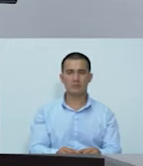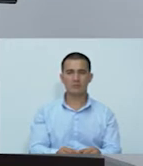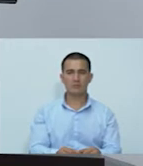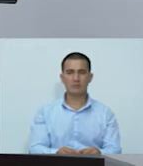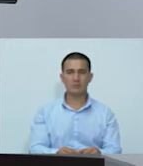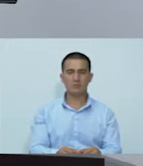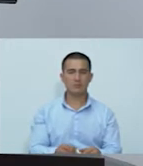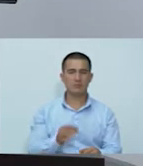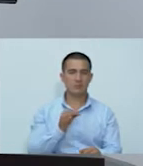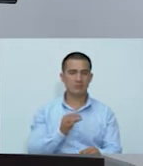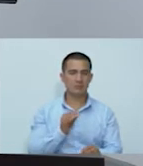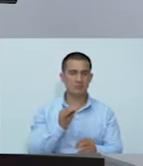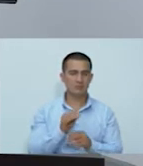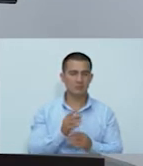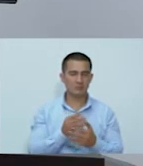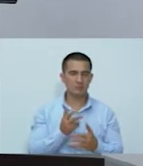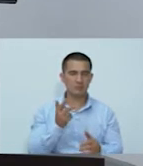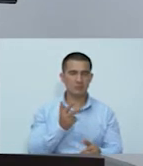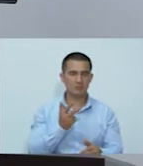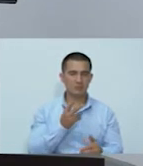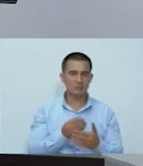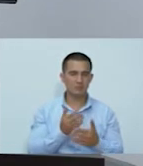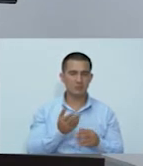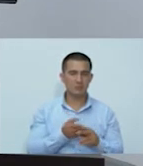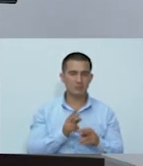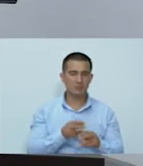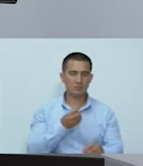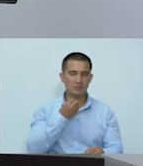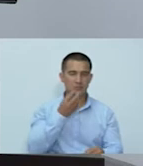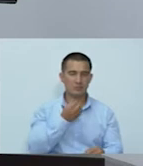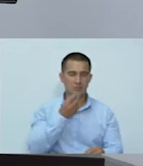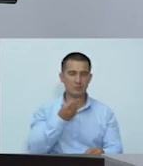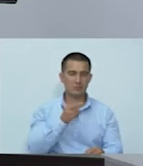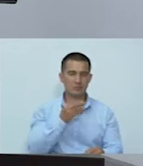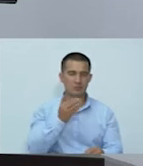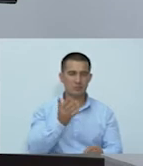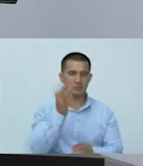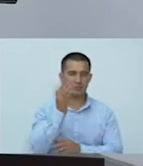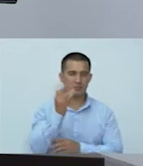Va 3-chi navda bu gülümüz üçün navda bo'ladi.